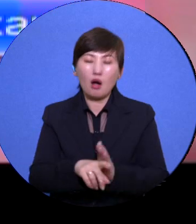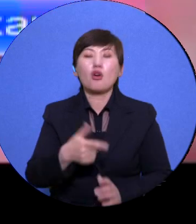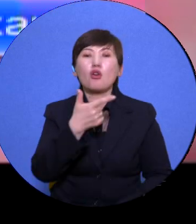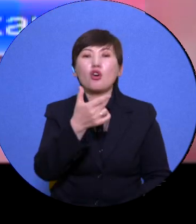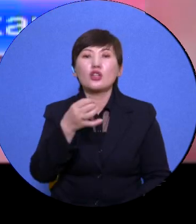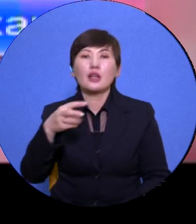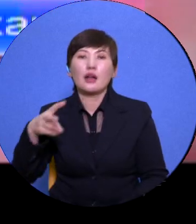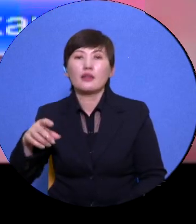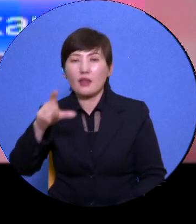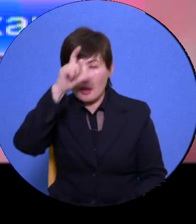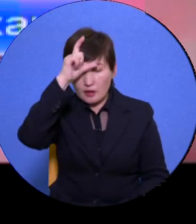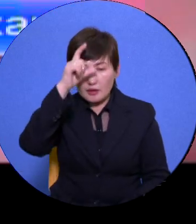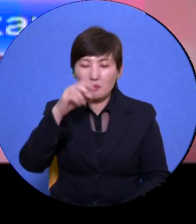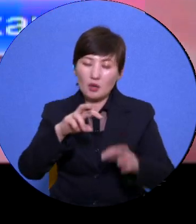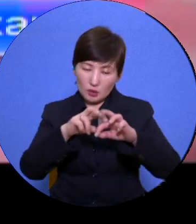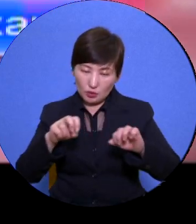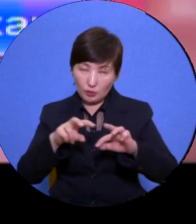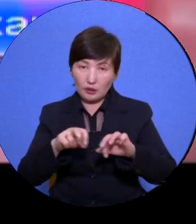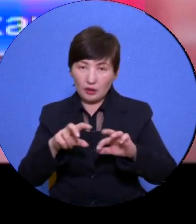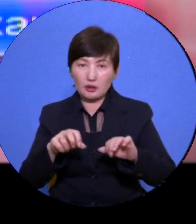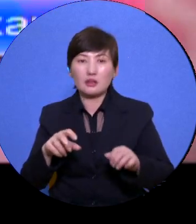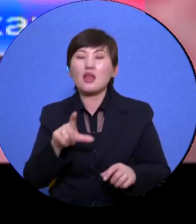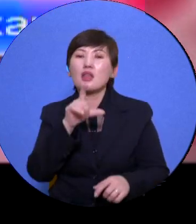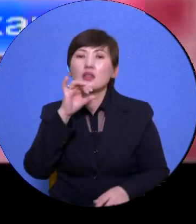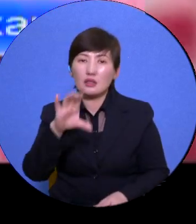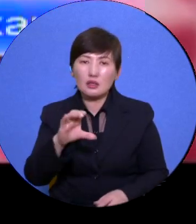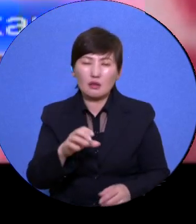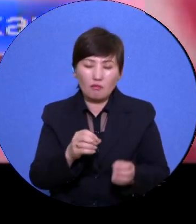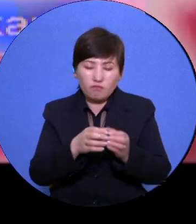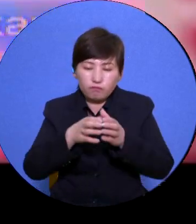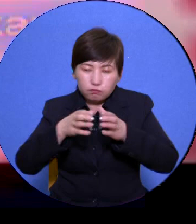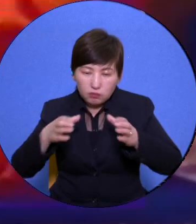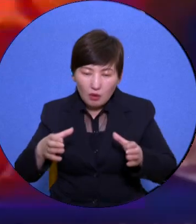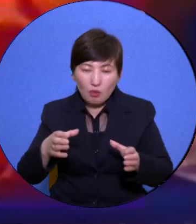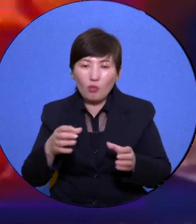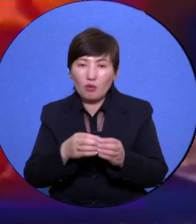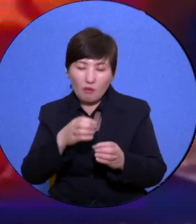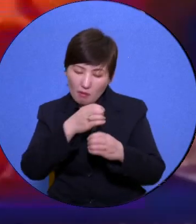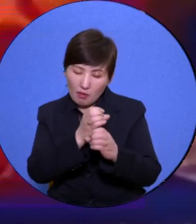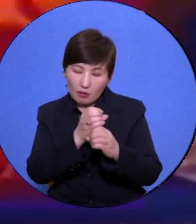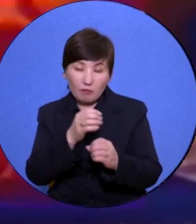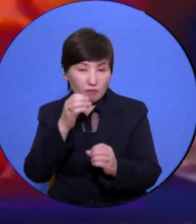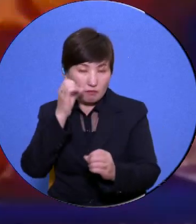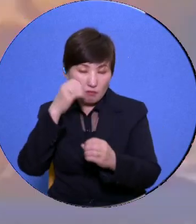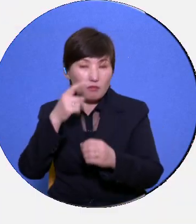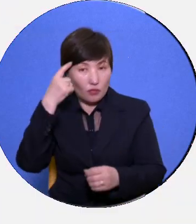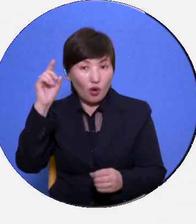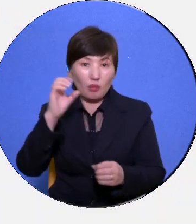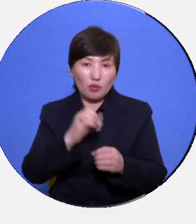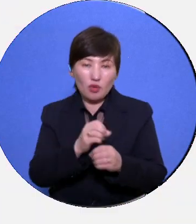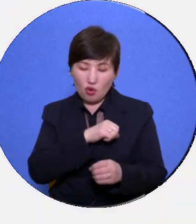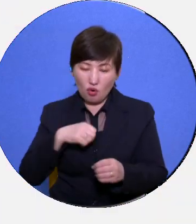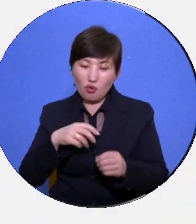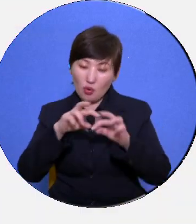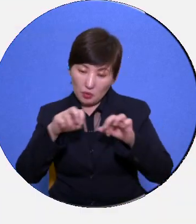Голландд байгаль шинжээч Антони ван Ливенкук эсийг 100-аас 270 дахин өсгөх чадвартай микроскопыг зохион бүтээж